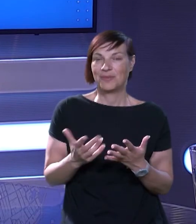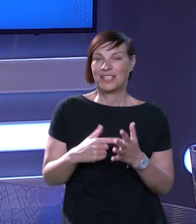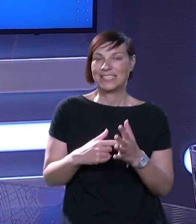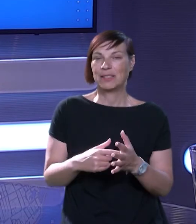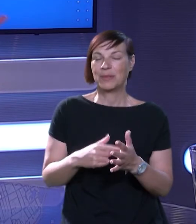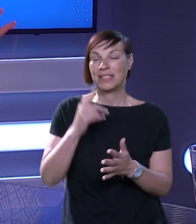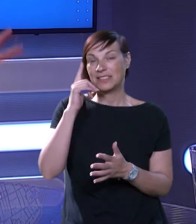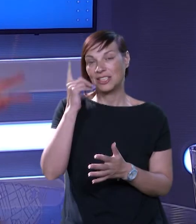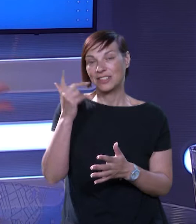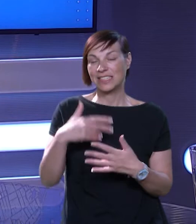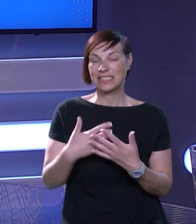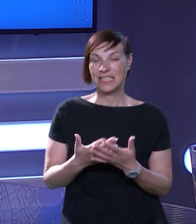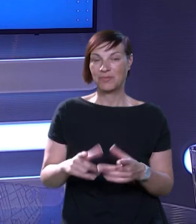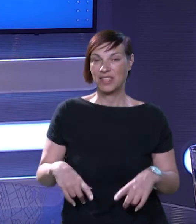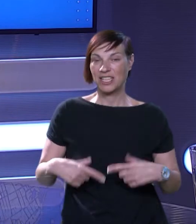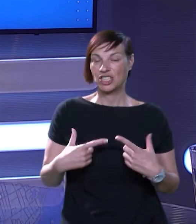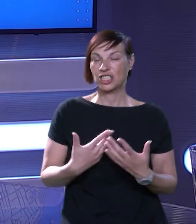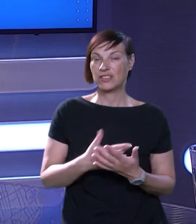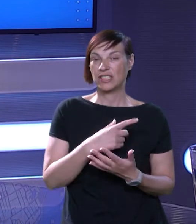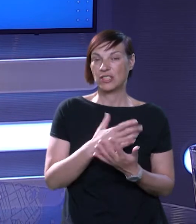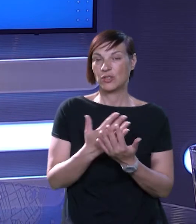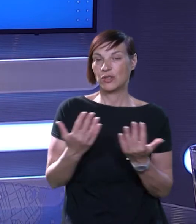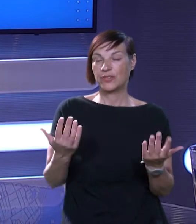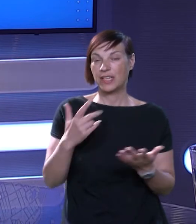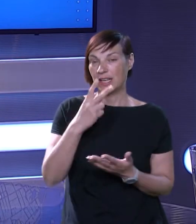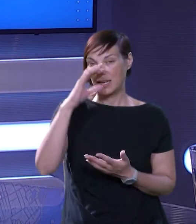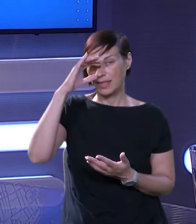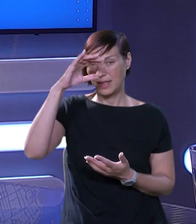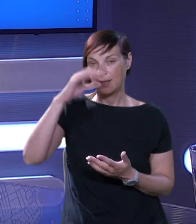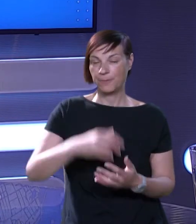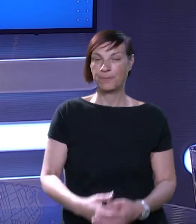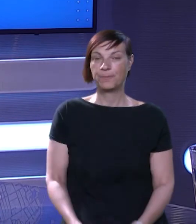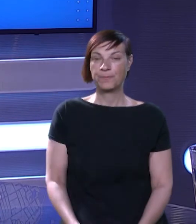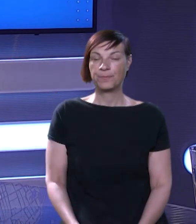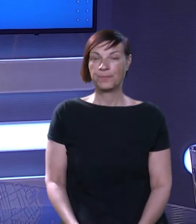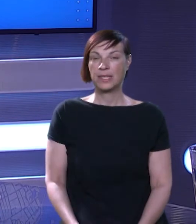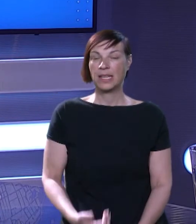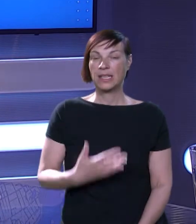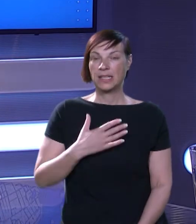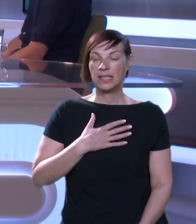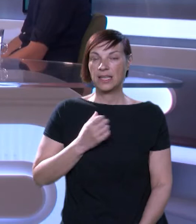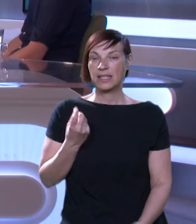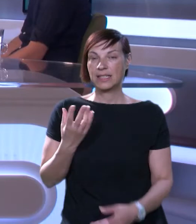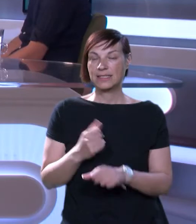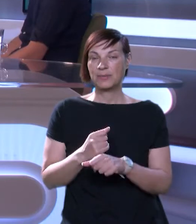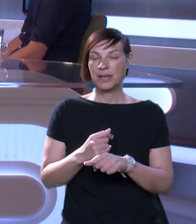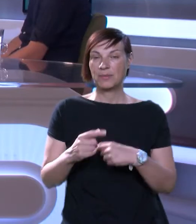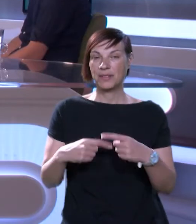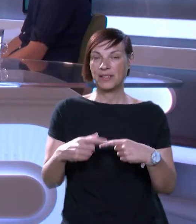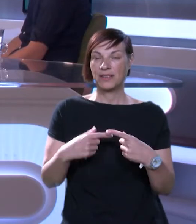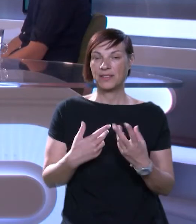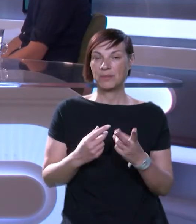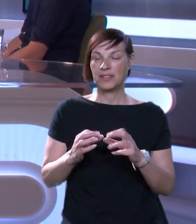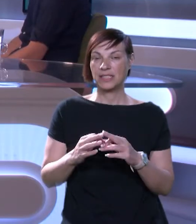negdje se prikazalo da znam da su ljudi u dvorani ga gledali. Tako da sam ja u stvari, kad sam napravila taj film s